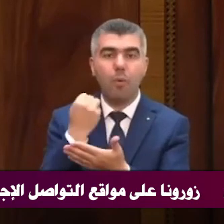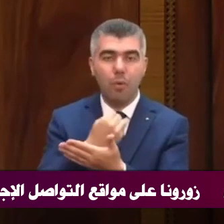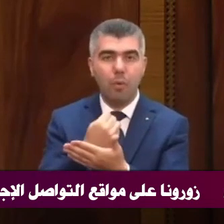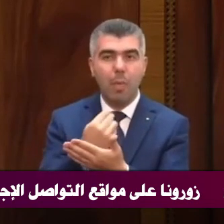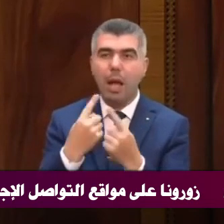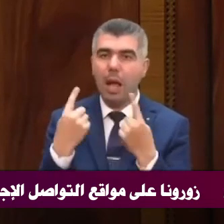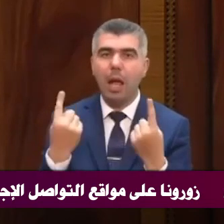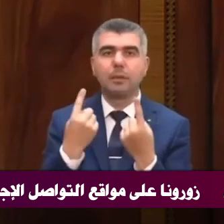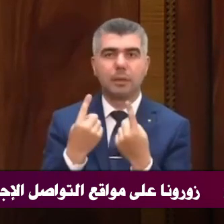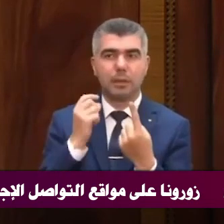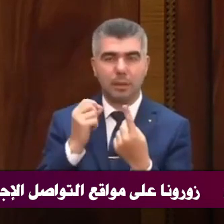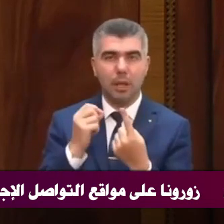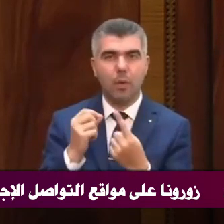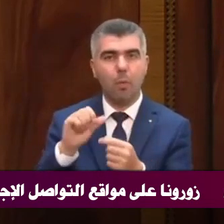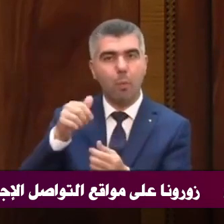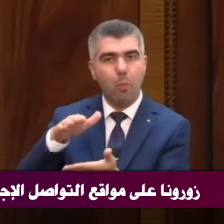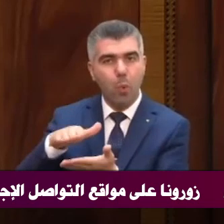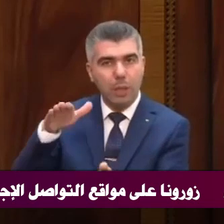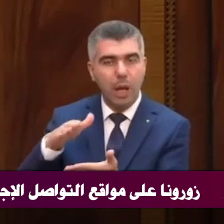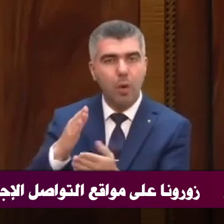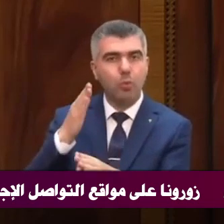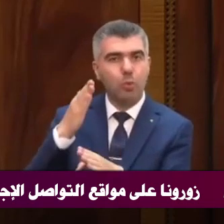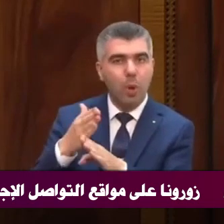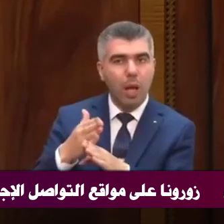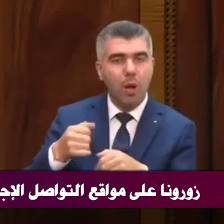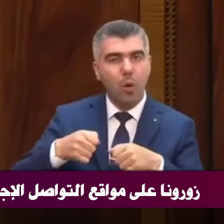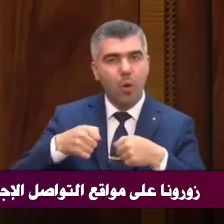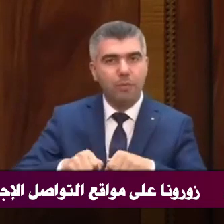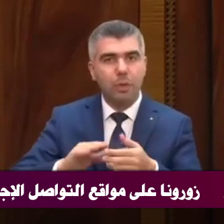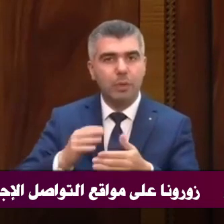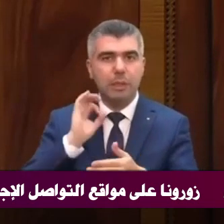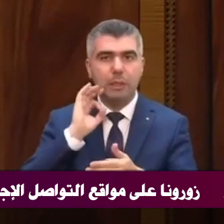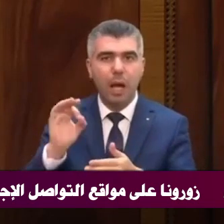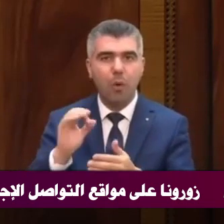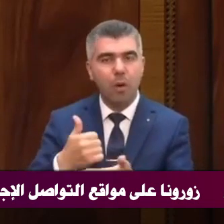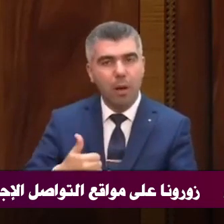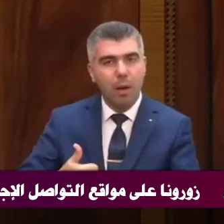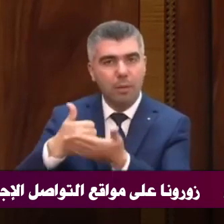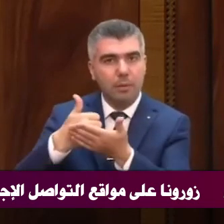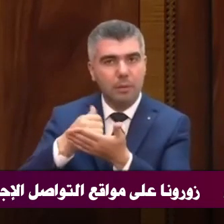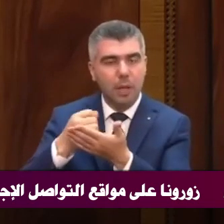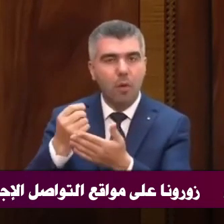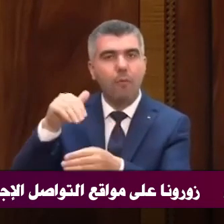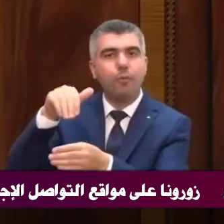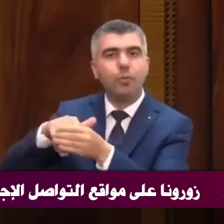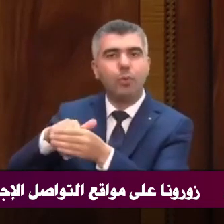بغاز البوتان والسكر والدقيق المدعم، فالاعتمادات التي